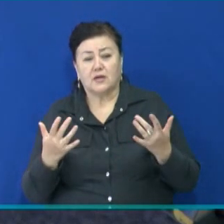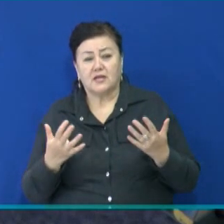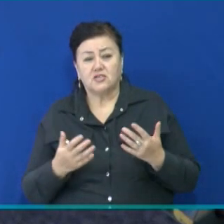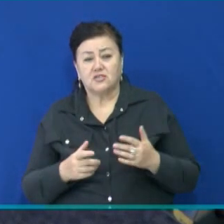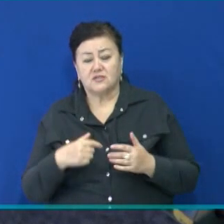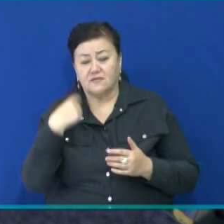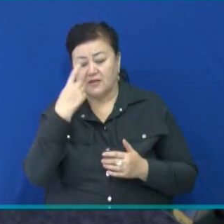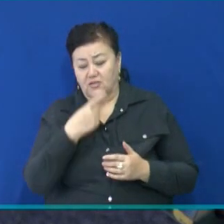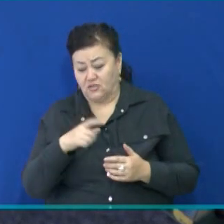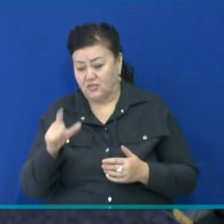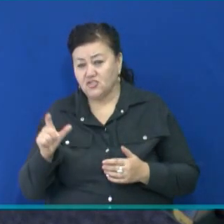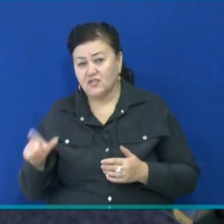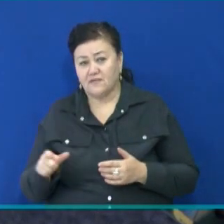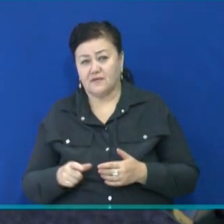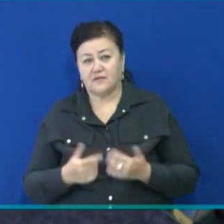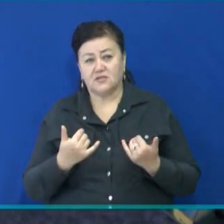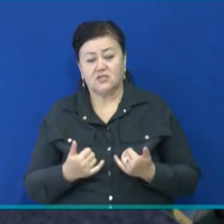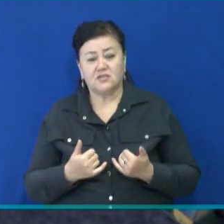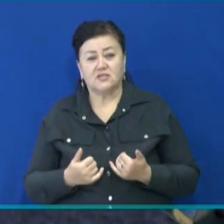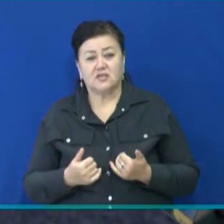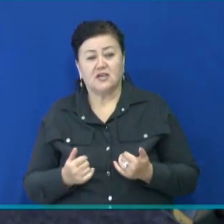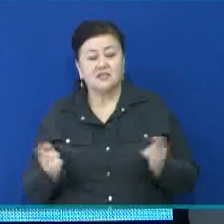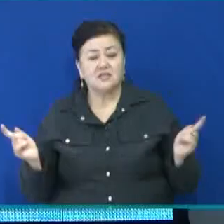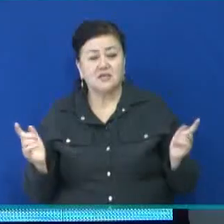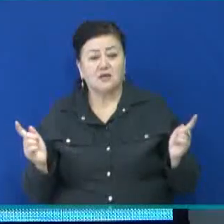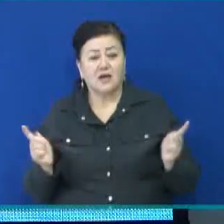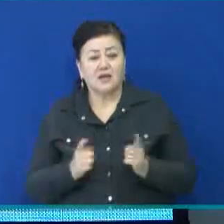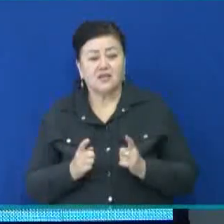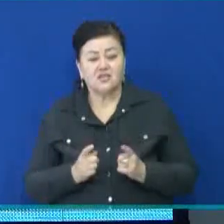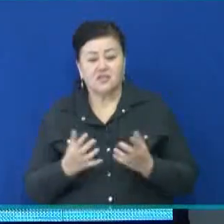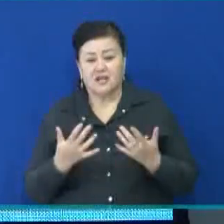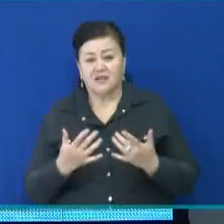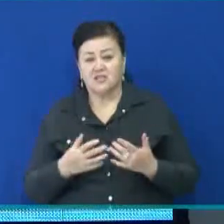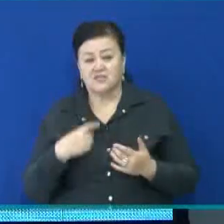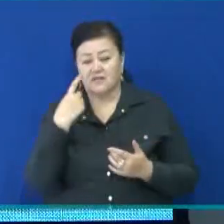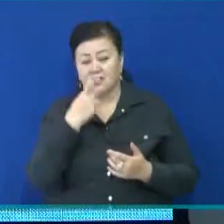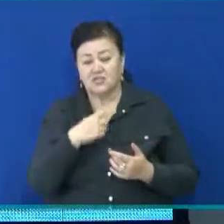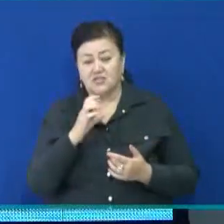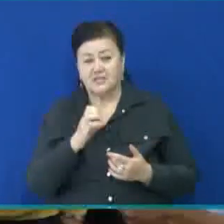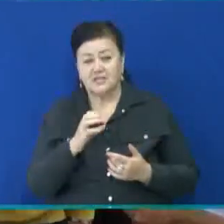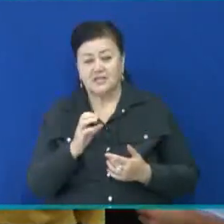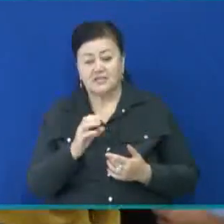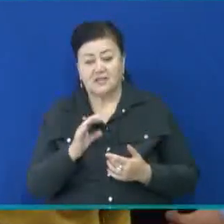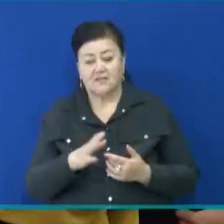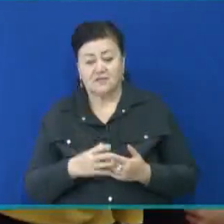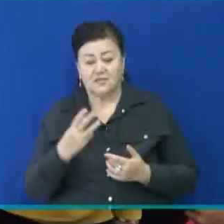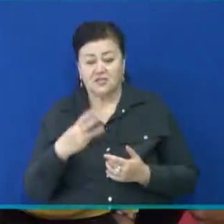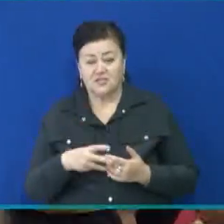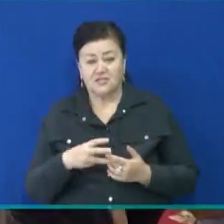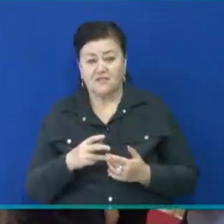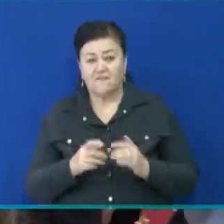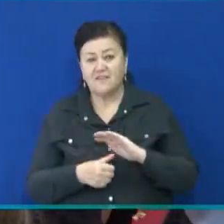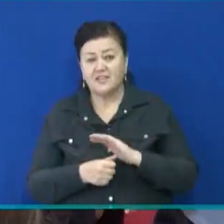состава. Сейчас количество личного состава у нас ограничено. На данный момент в стране имеется 30 вертолетов. Все они могут